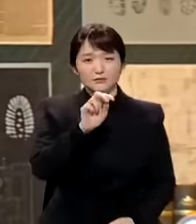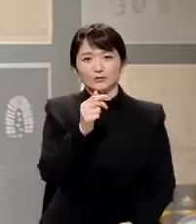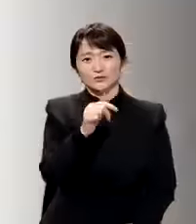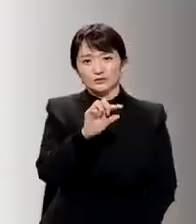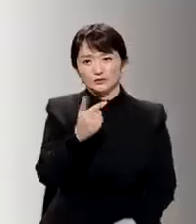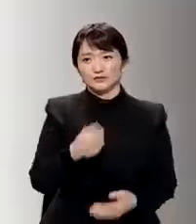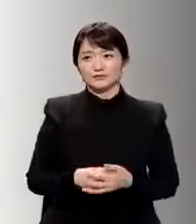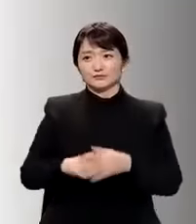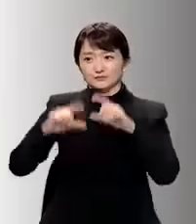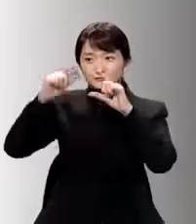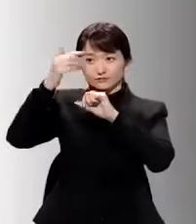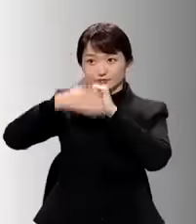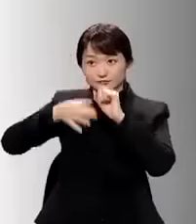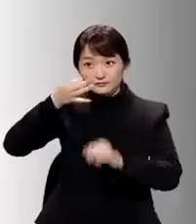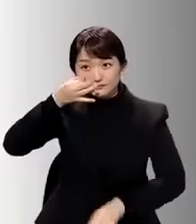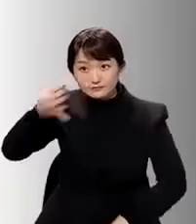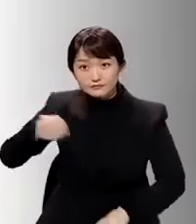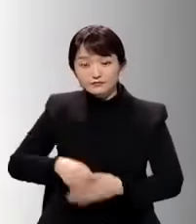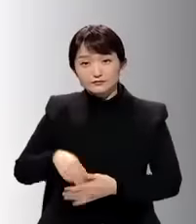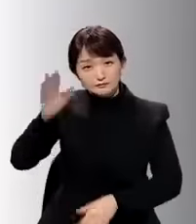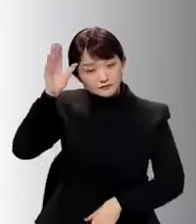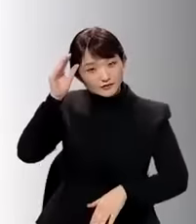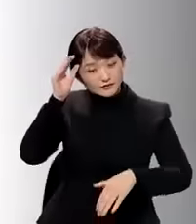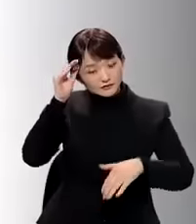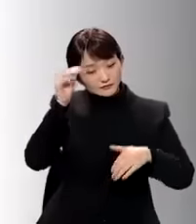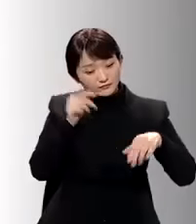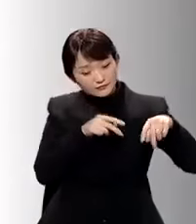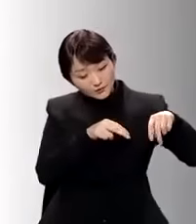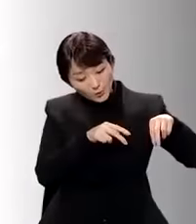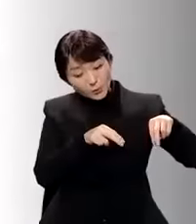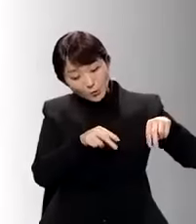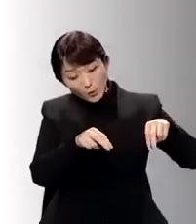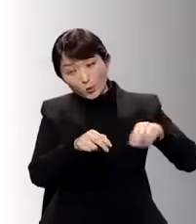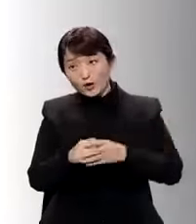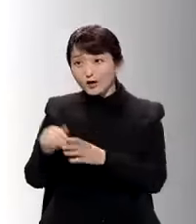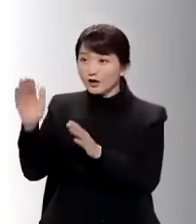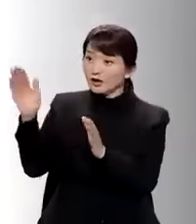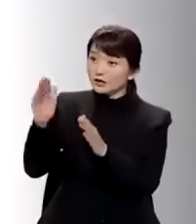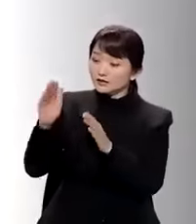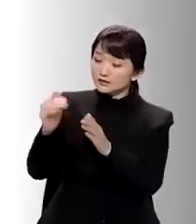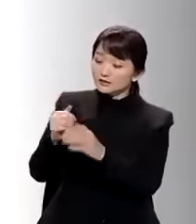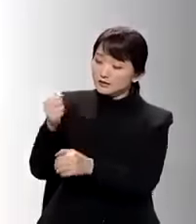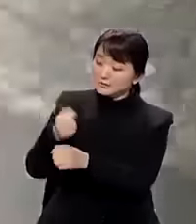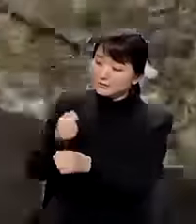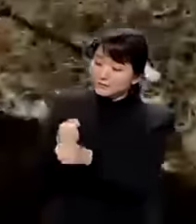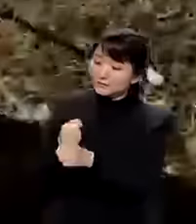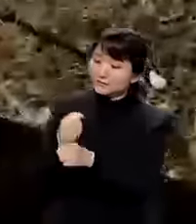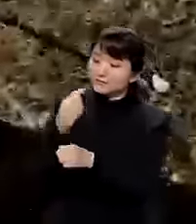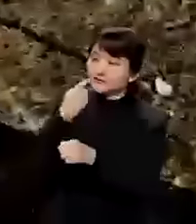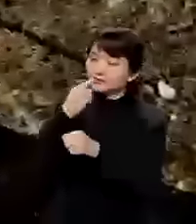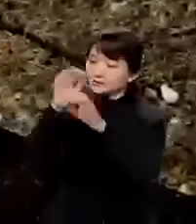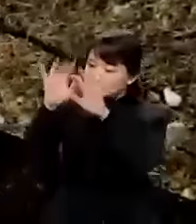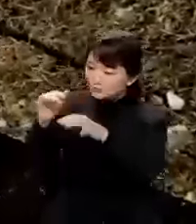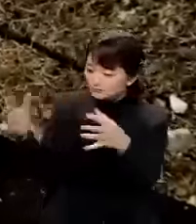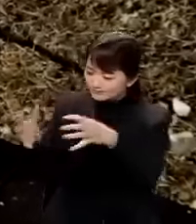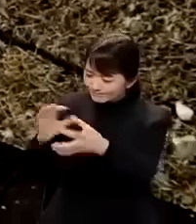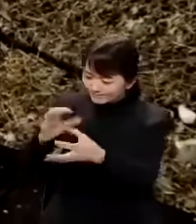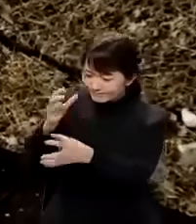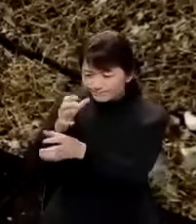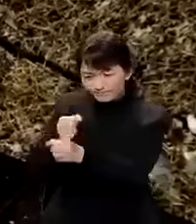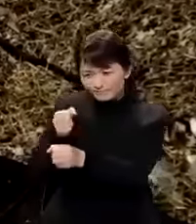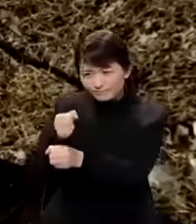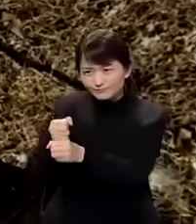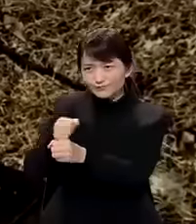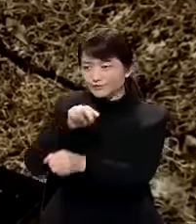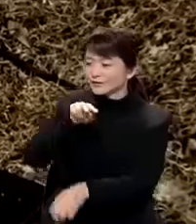사진 보여 주시죠 강아지 산책시키다가 학생들이 만든 멋진 눈사람 작품을 감상하는 호사를 누렸습니다 하신